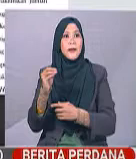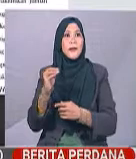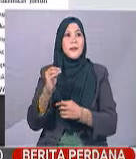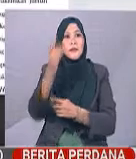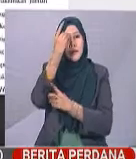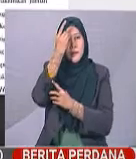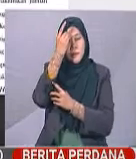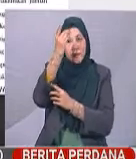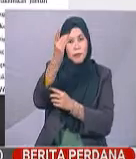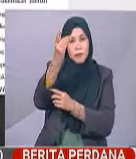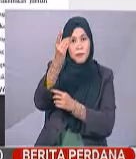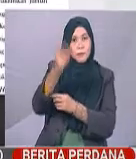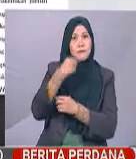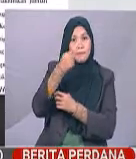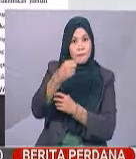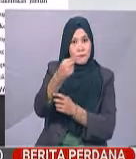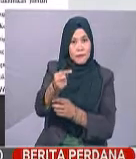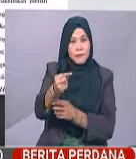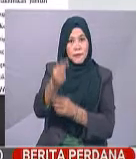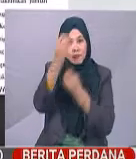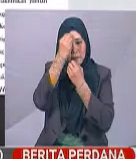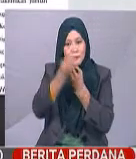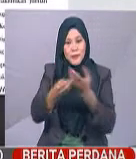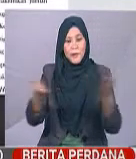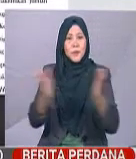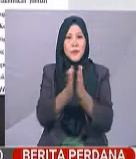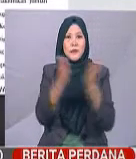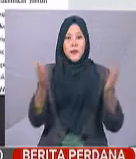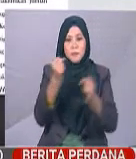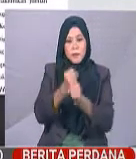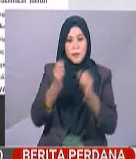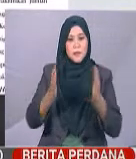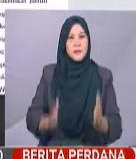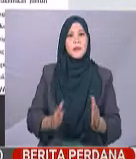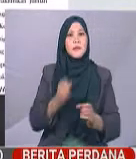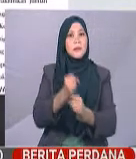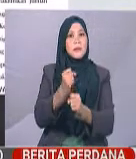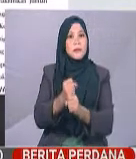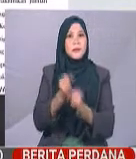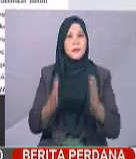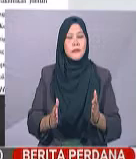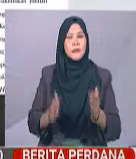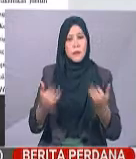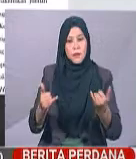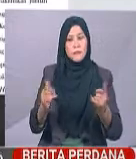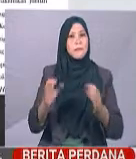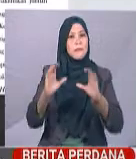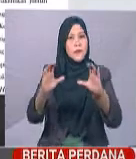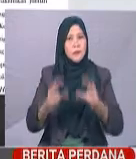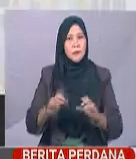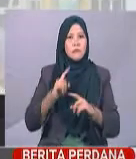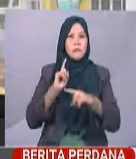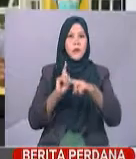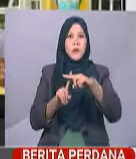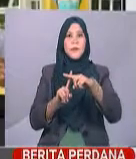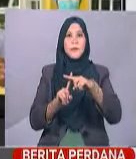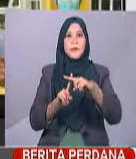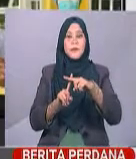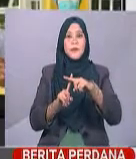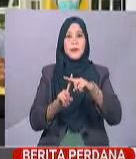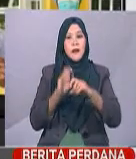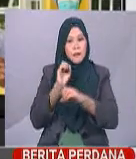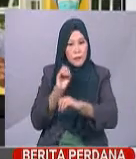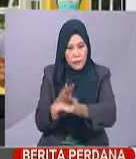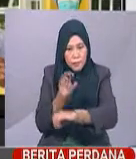Christina Run di dalam kenyataan media memaklumkan petugas kesehatan di telupid sudah mengambil pendekatan positif dengan